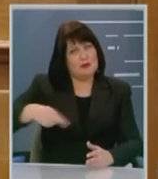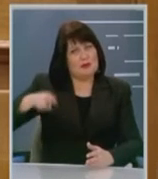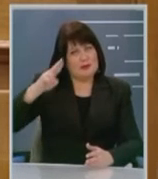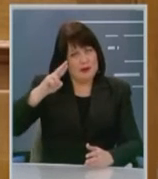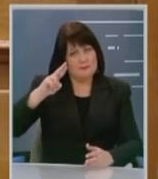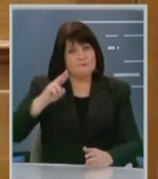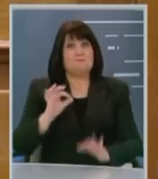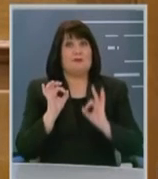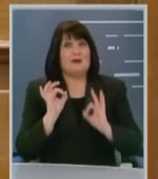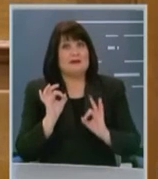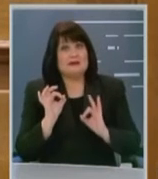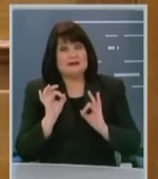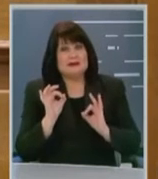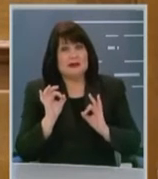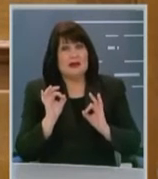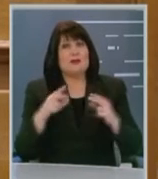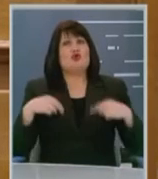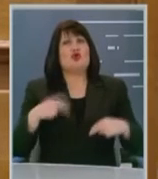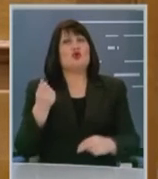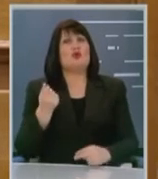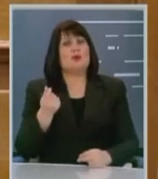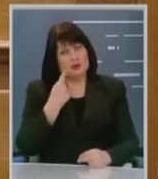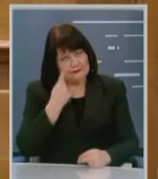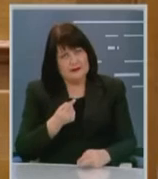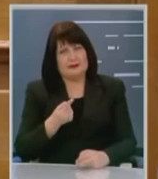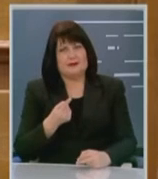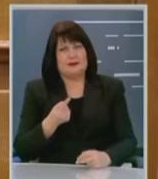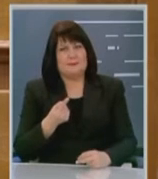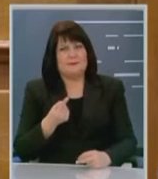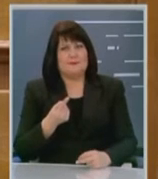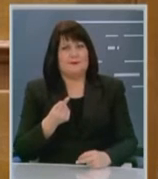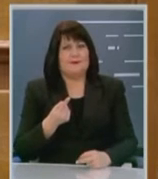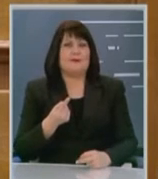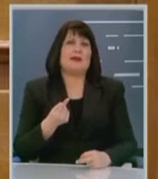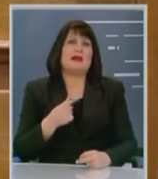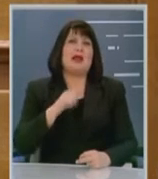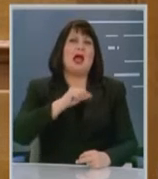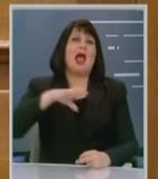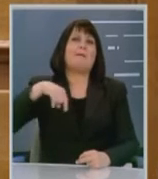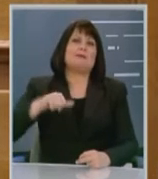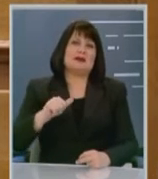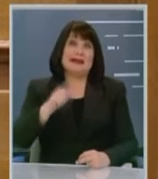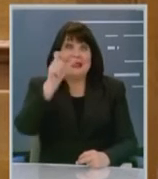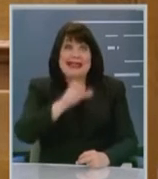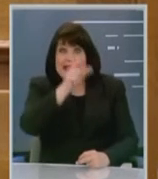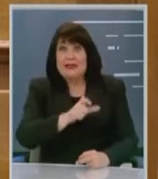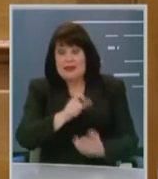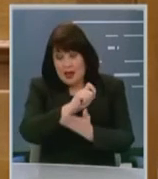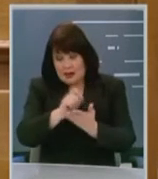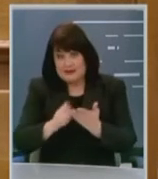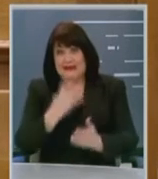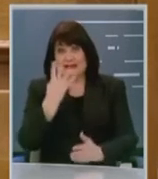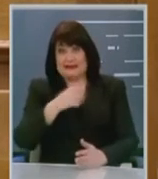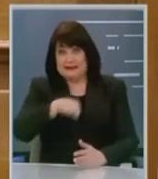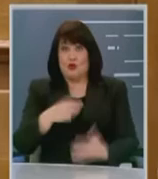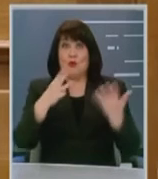δείχνουν βεβαίως και τα ίδια τα στοιχεία του Υπουργείου Οικονομικών για το ακαθάριστο εισόδημα που δήλωσαν οι ίδιοι, από